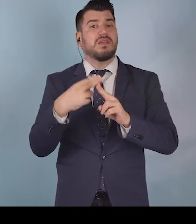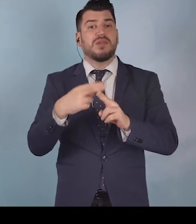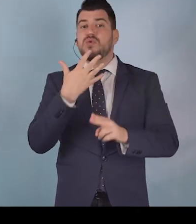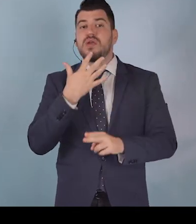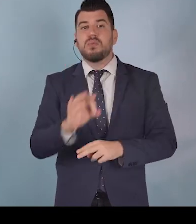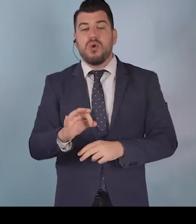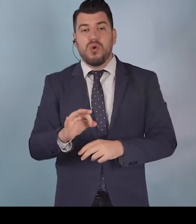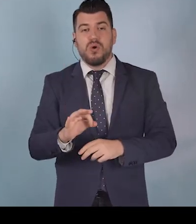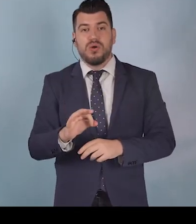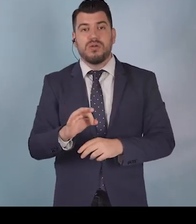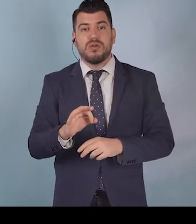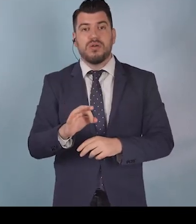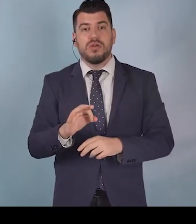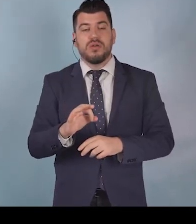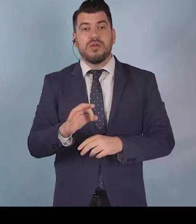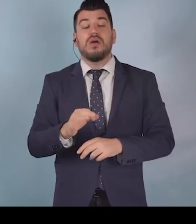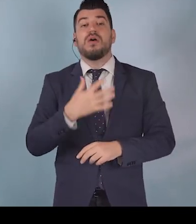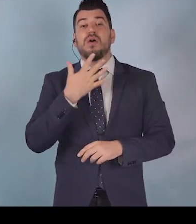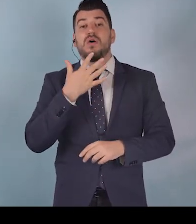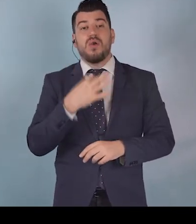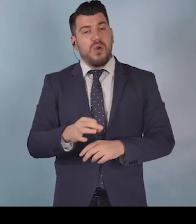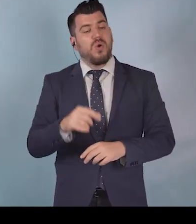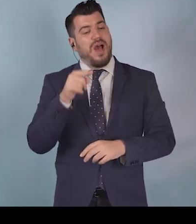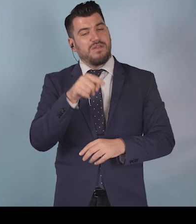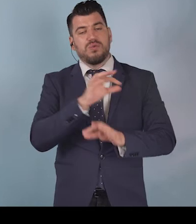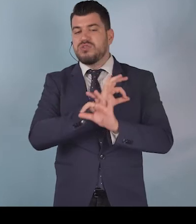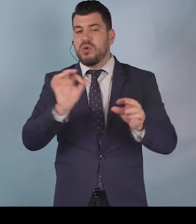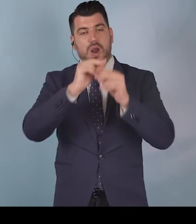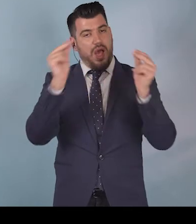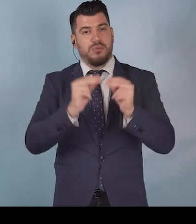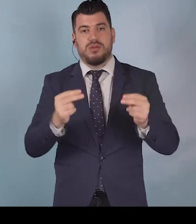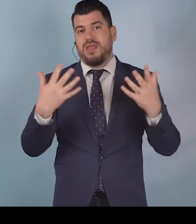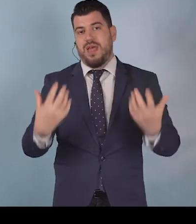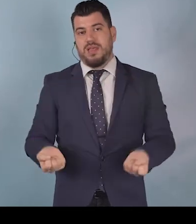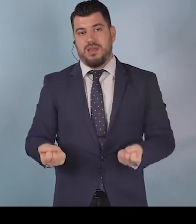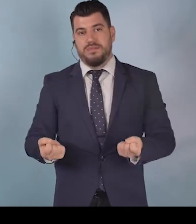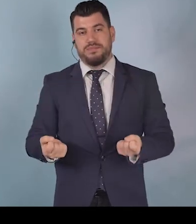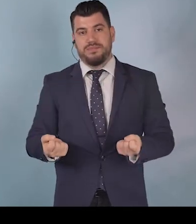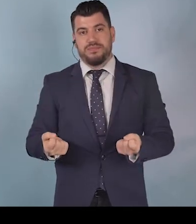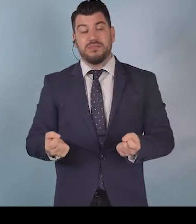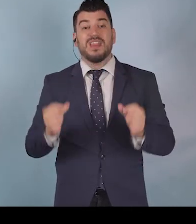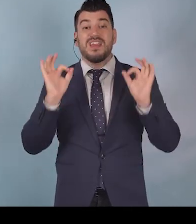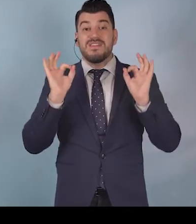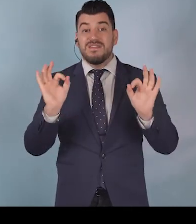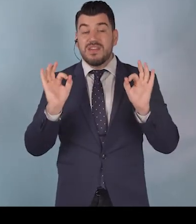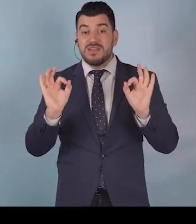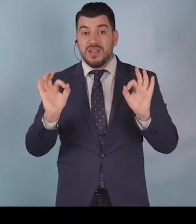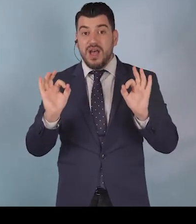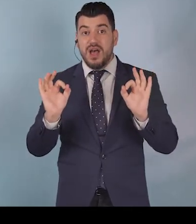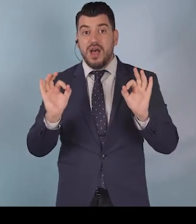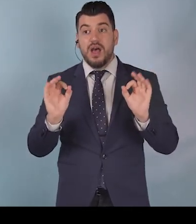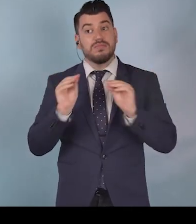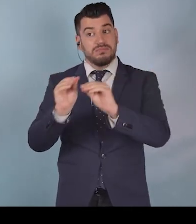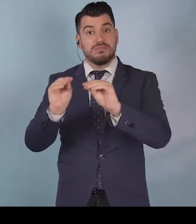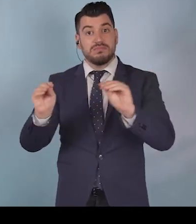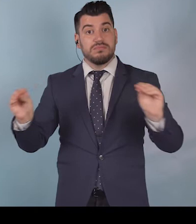σημαντικό πάρα πολύ και πιστεύουμε ότι θα έχει και αποτέλεσμα. Και φυσικά μέσα σε αυτό και